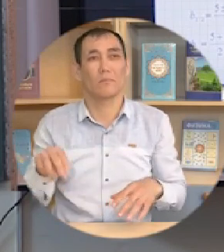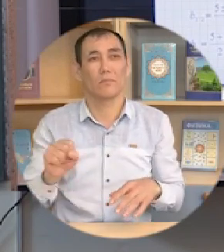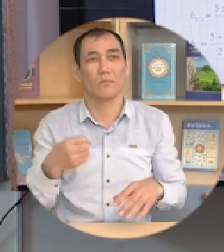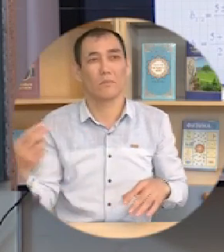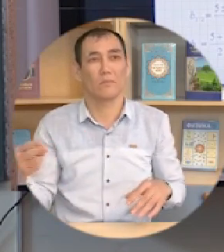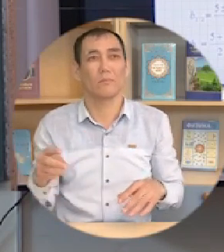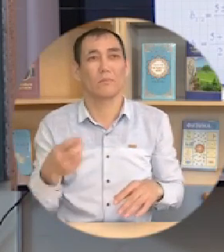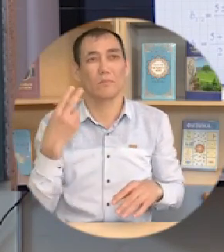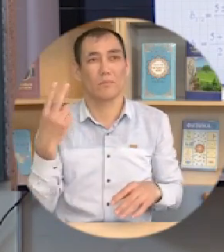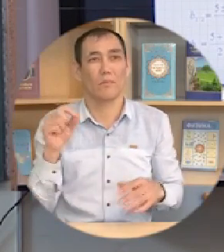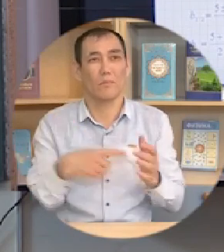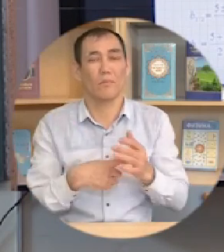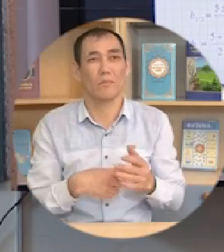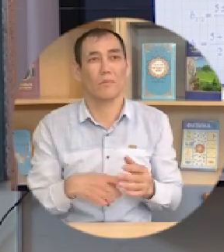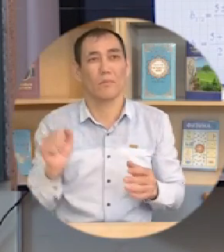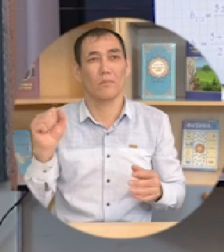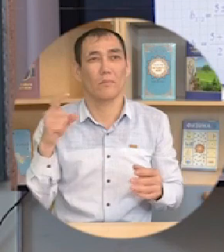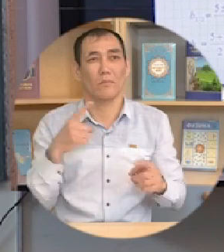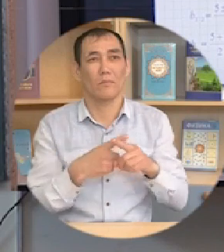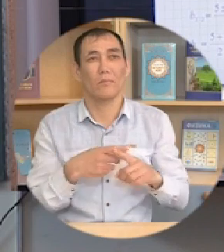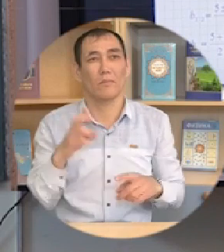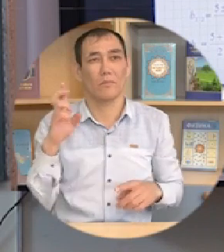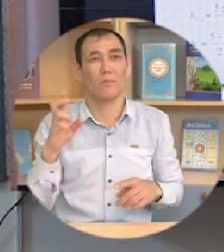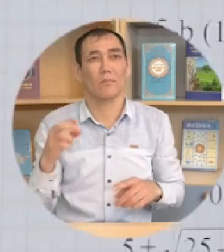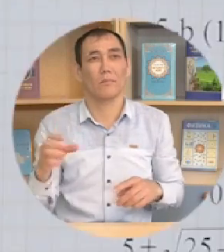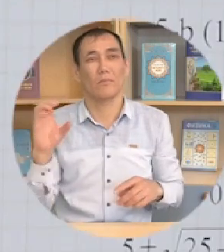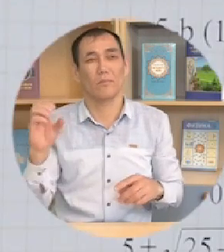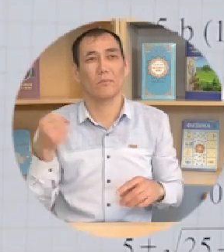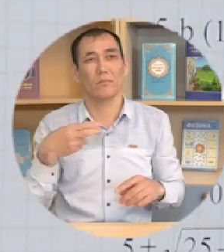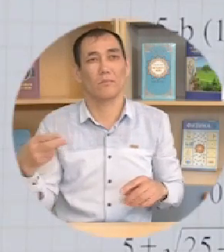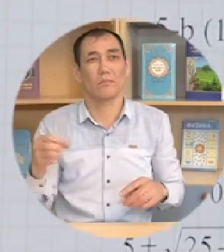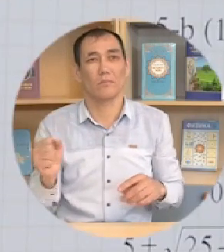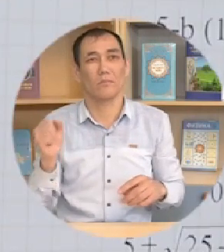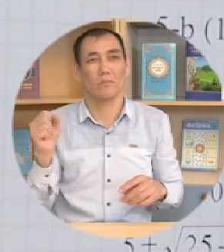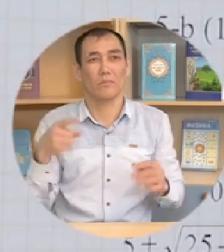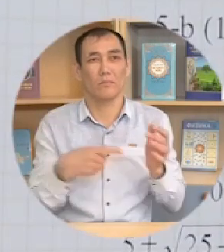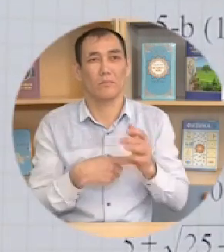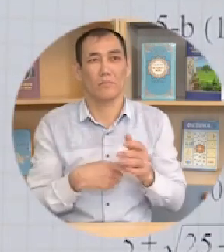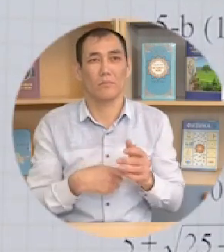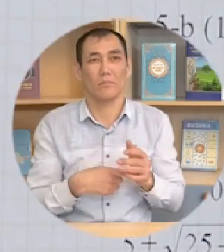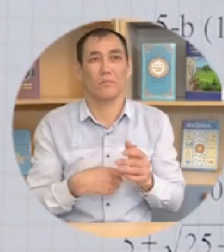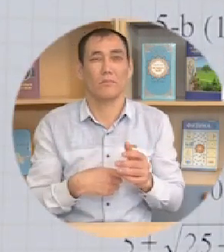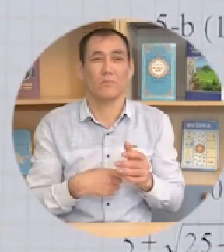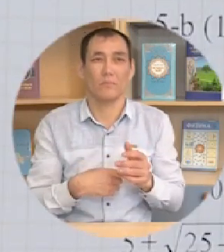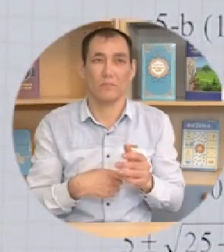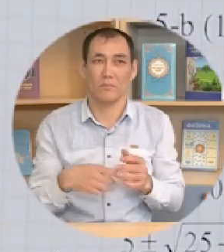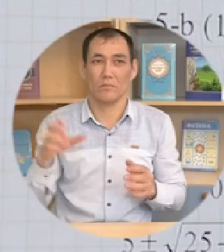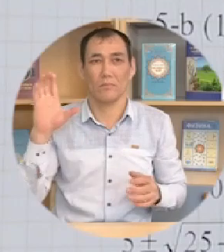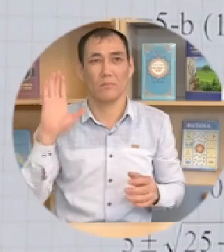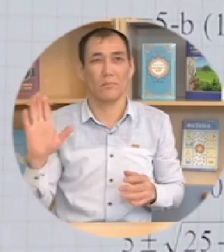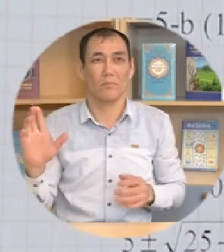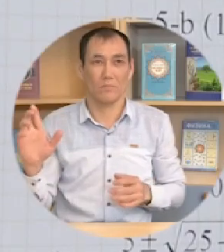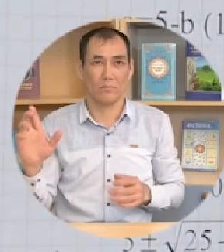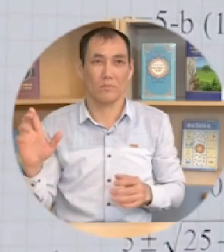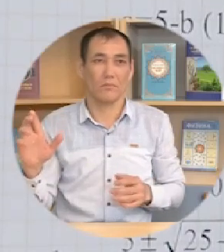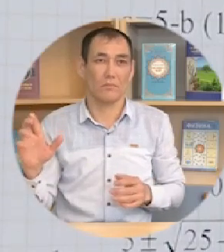2 көбейтілген А қосылған Б. Майданын табу формуласы S тең А көбейтілген